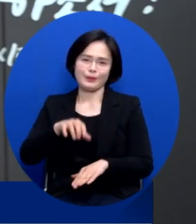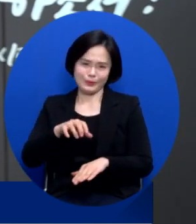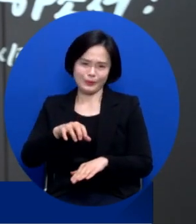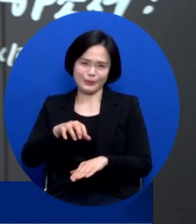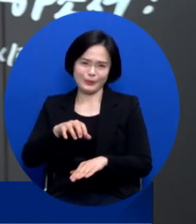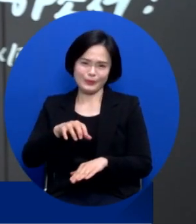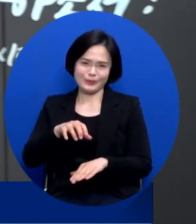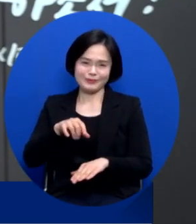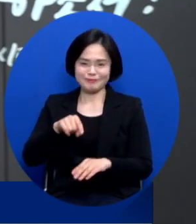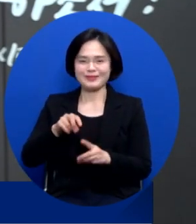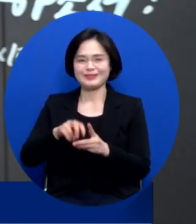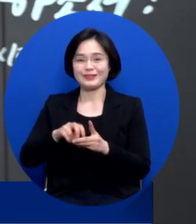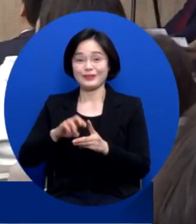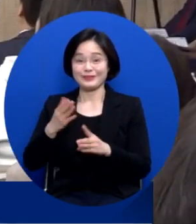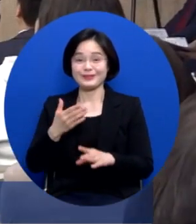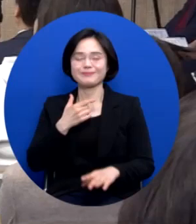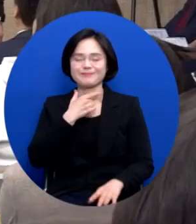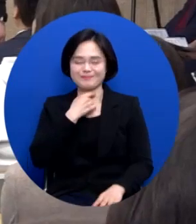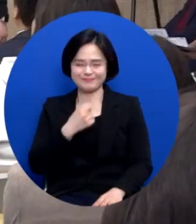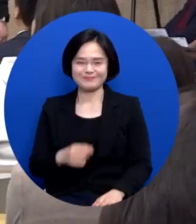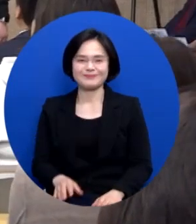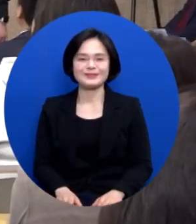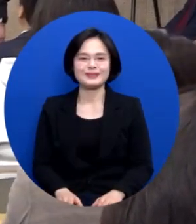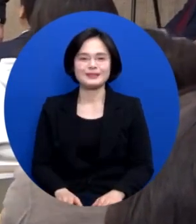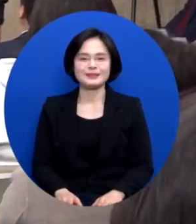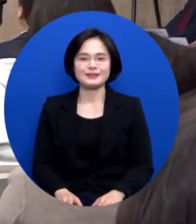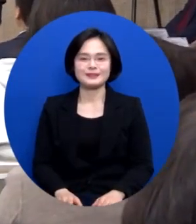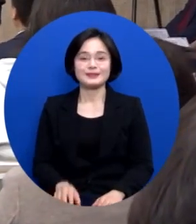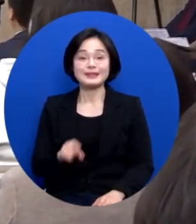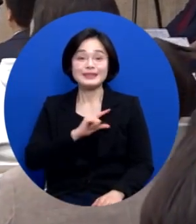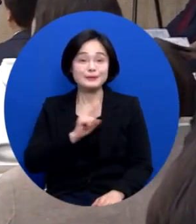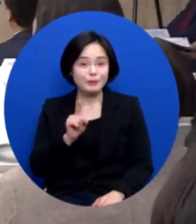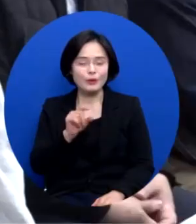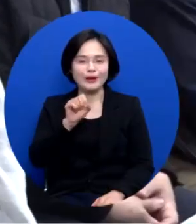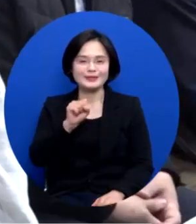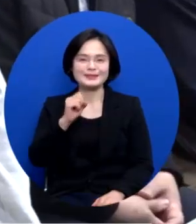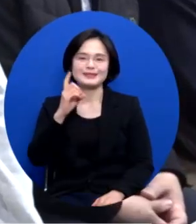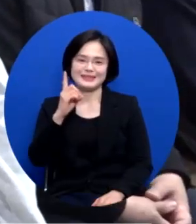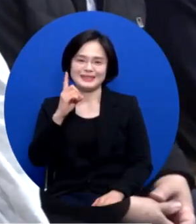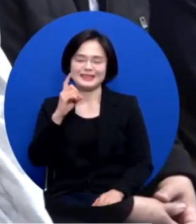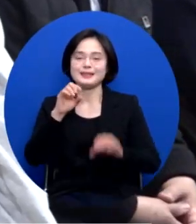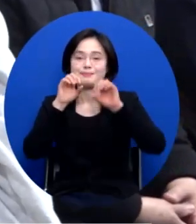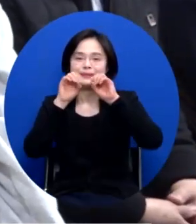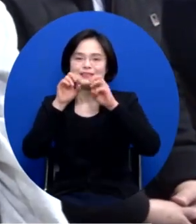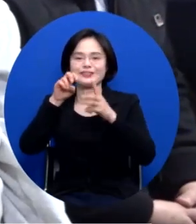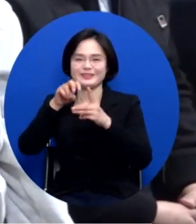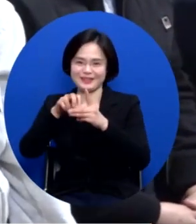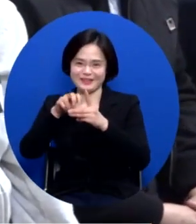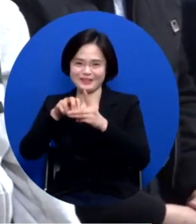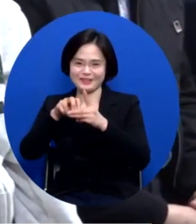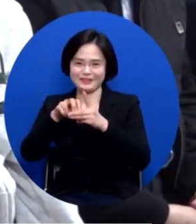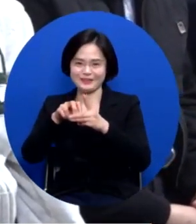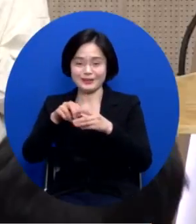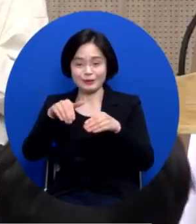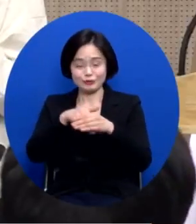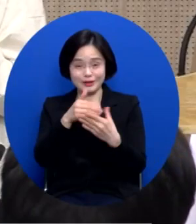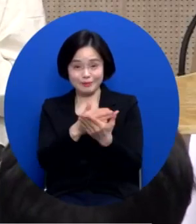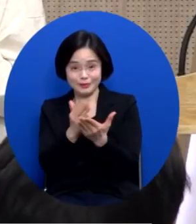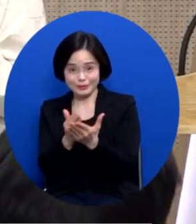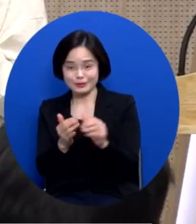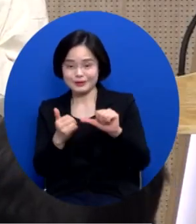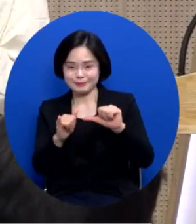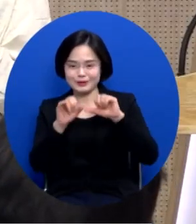장소가 되리라고 생각을 합니다. SD 미션 센터는 각 문화별 5명의 선교사들이 배치돼